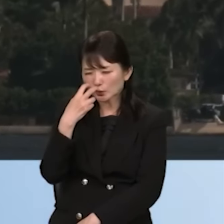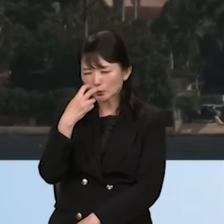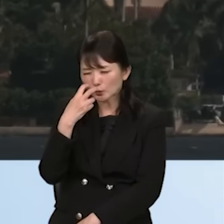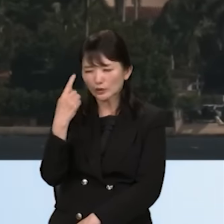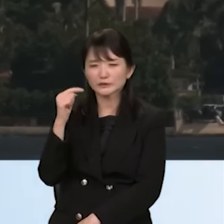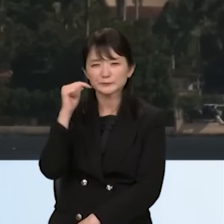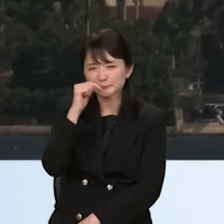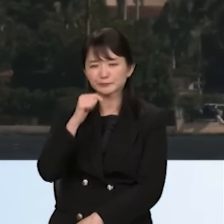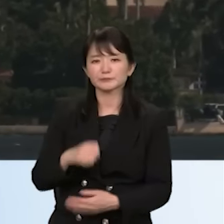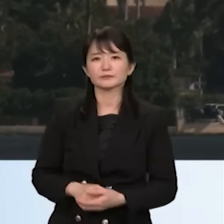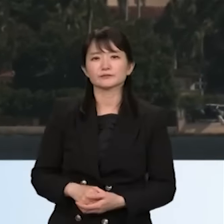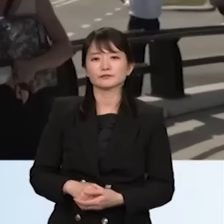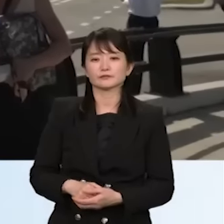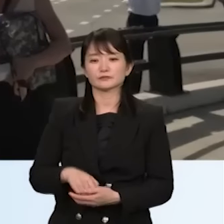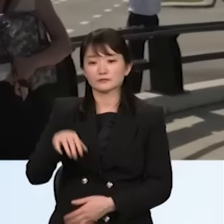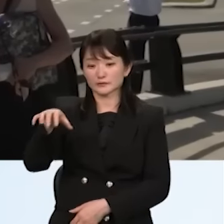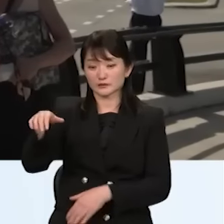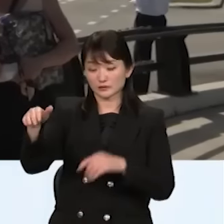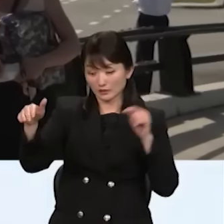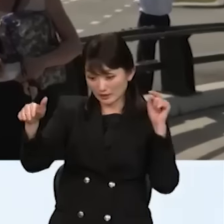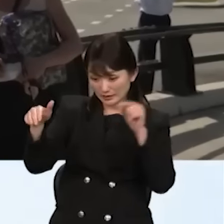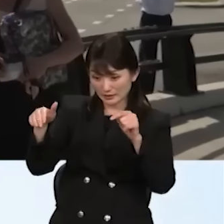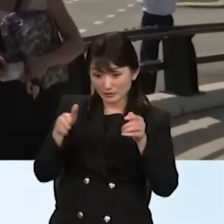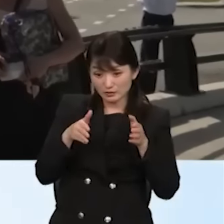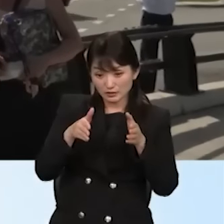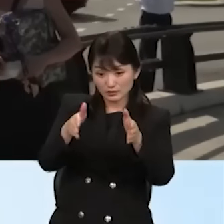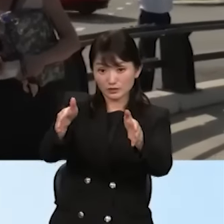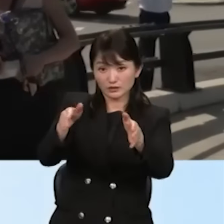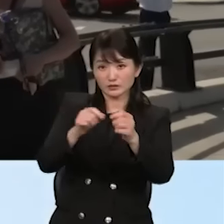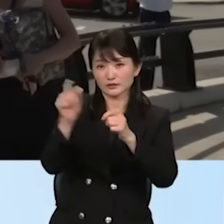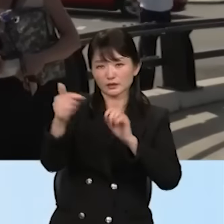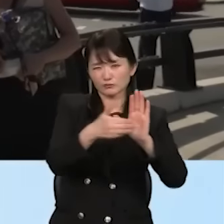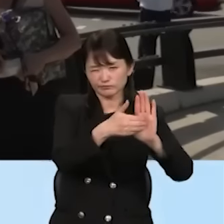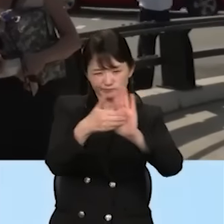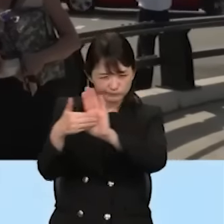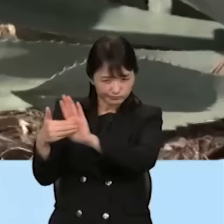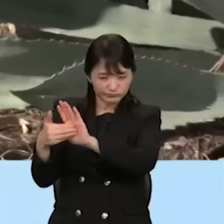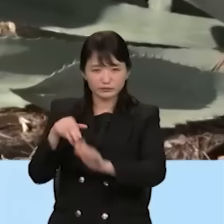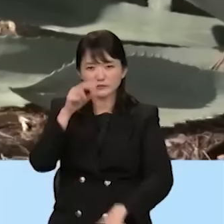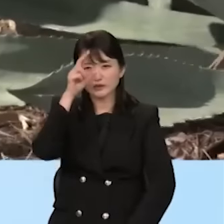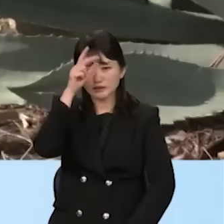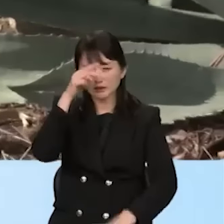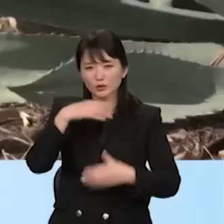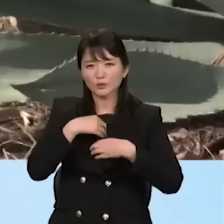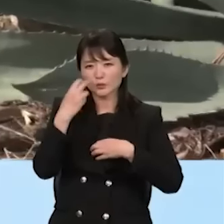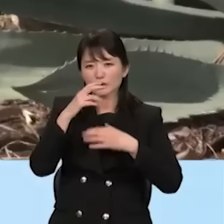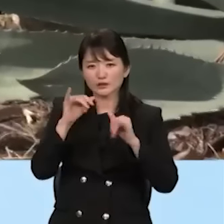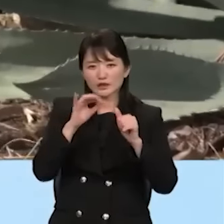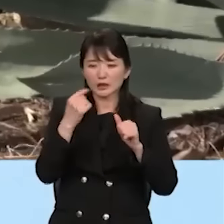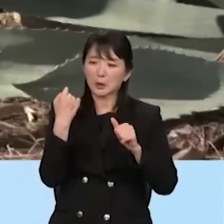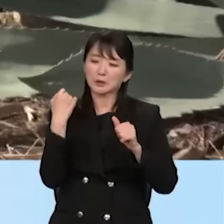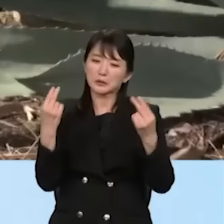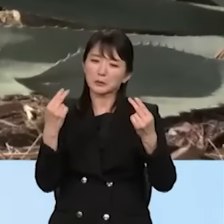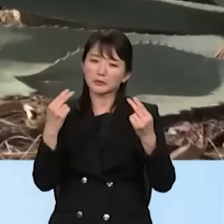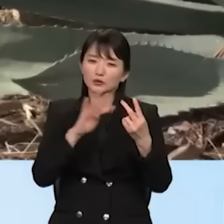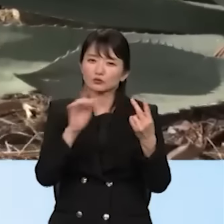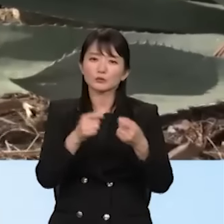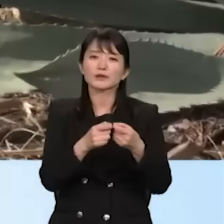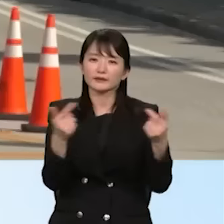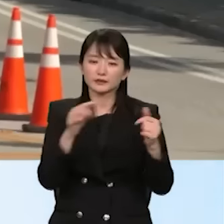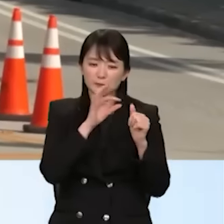강화됐습니다. 마러라고 리조트로 들어가는 큰 도로가 거의 대부분 차단됐고요. 경찰과 보안 인력도 전날에 비해 두 배 이상